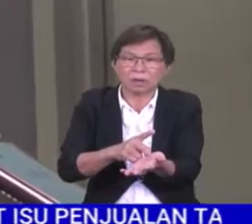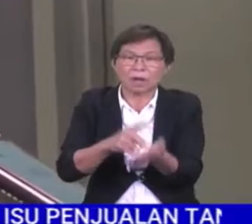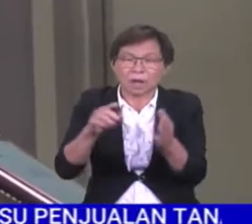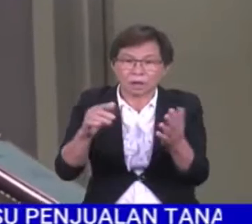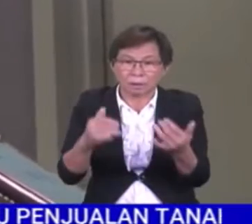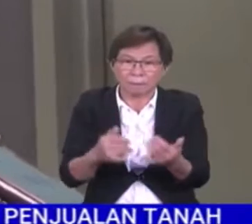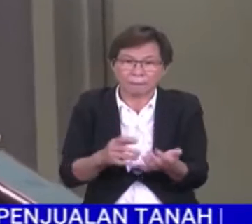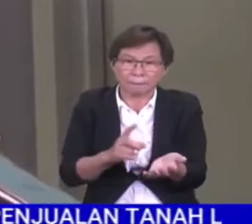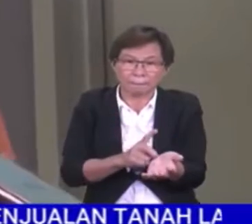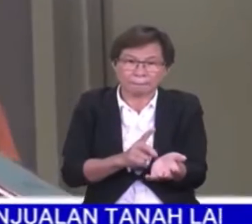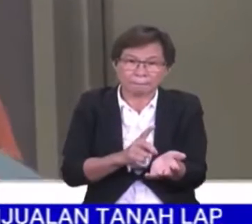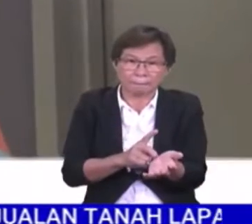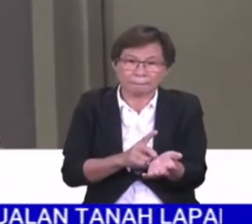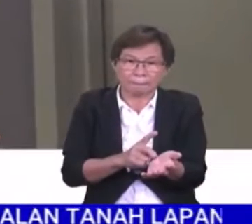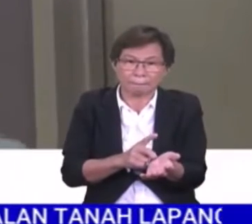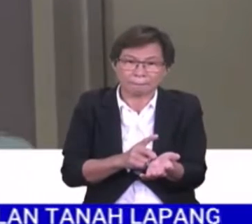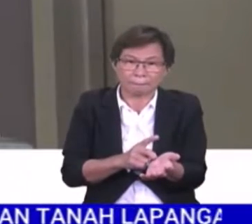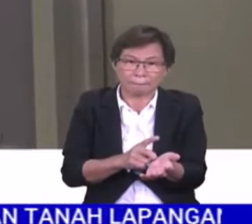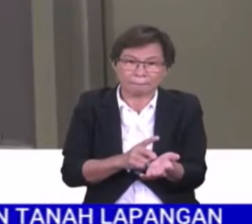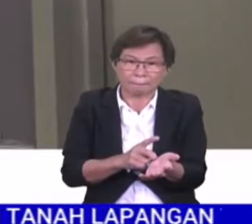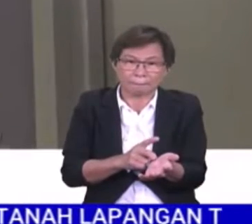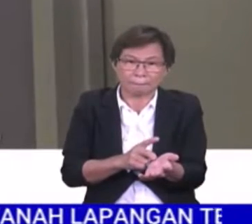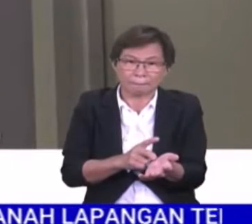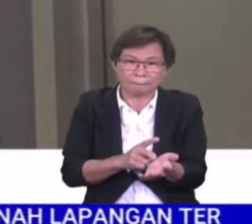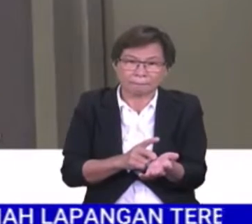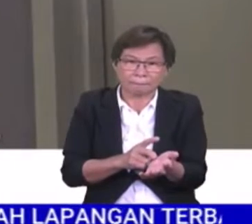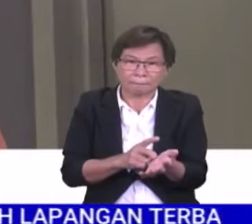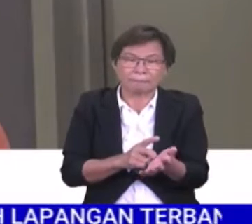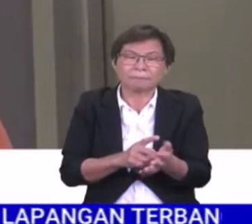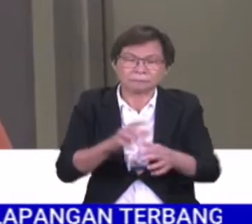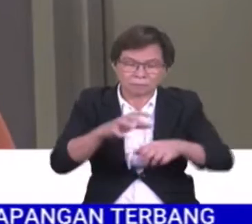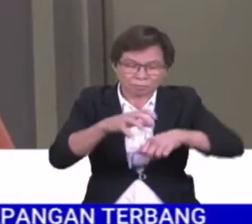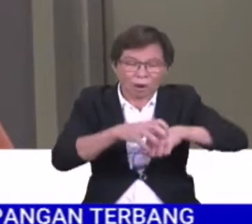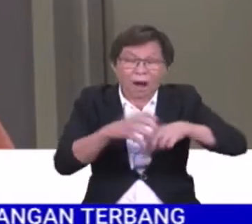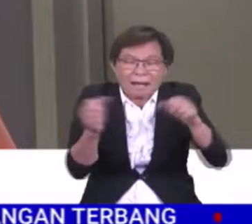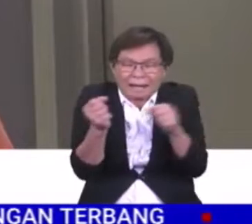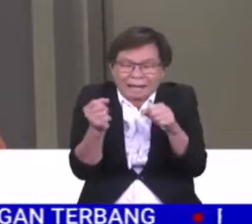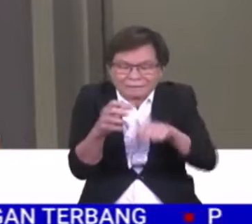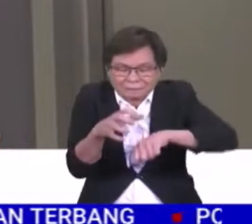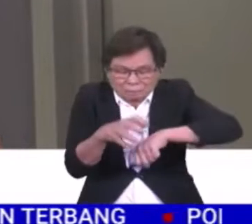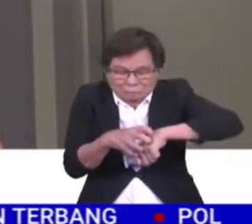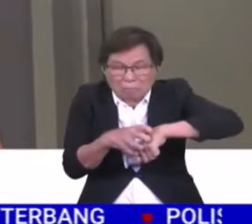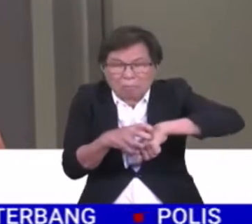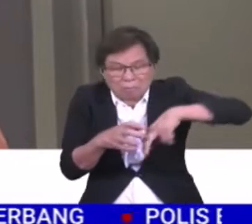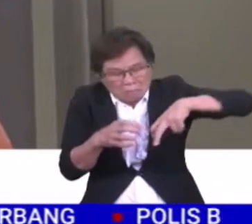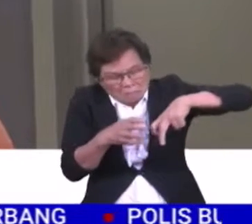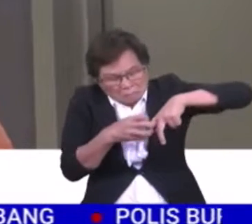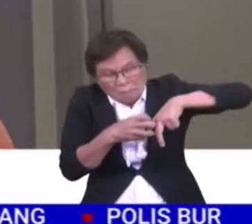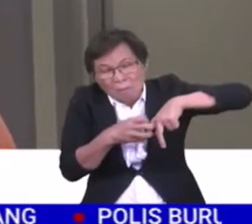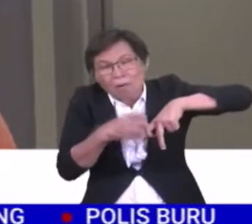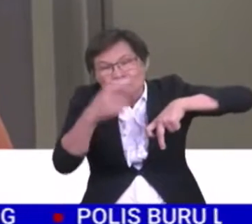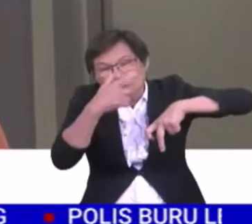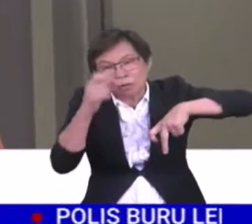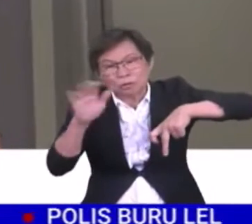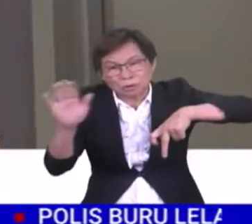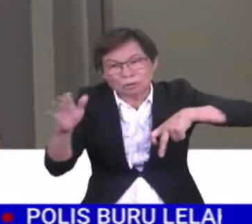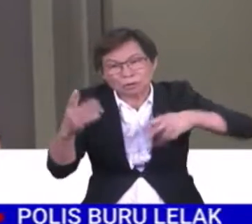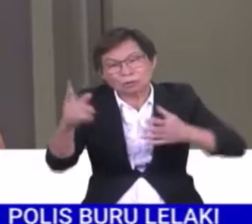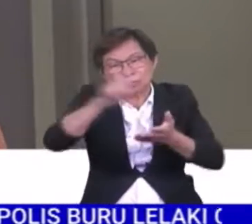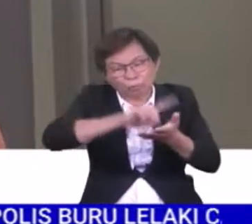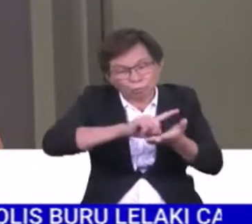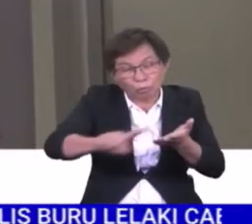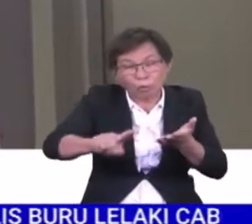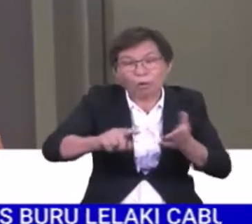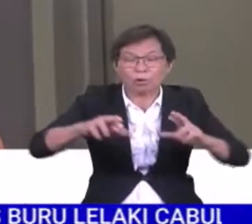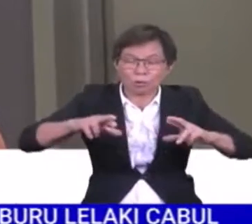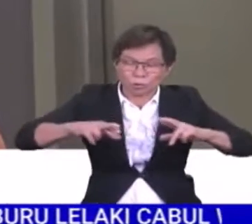buat itu di kompres dengan ice lah. Ini dia punya ini ya. Mungkin karena dia rest sudah satu minggu, dia